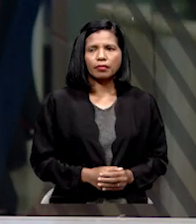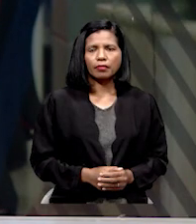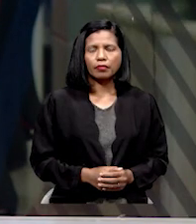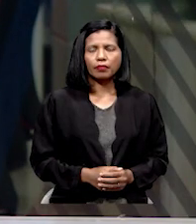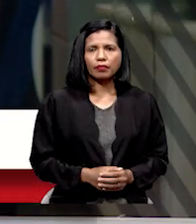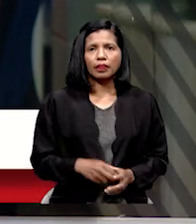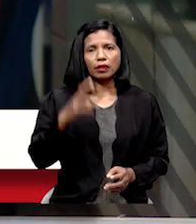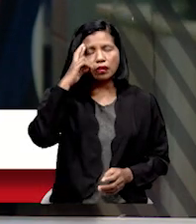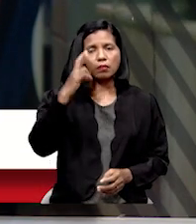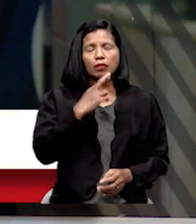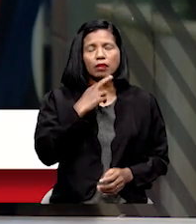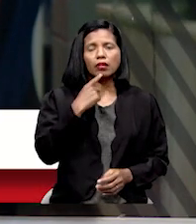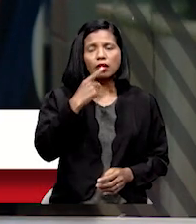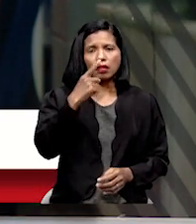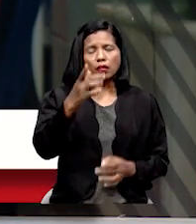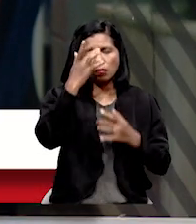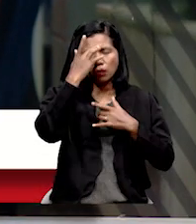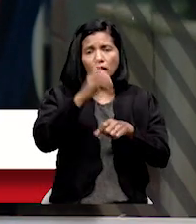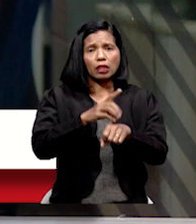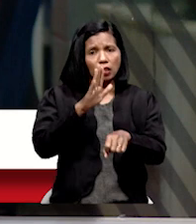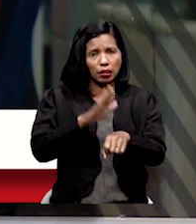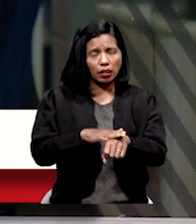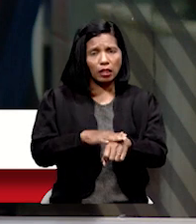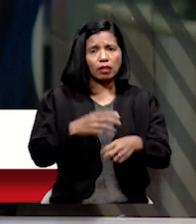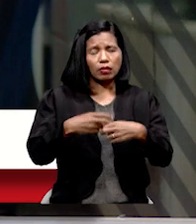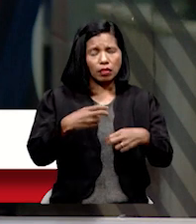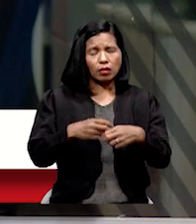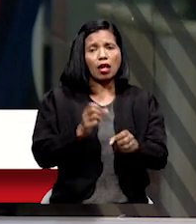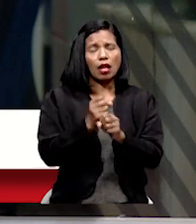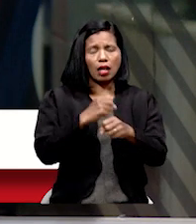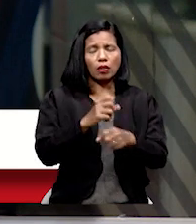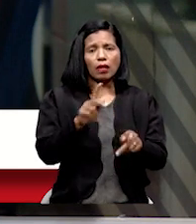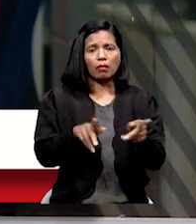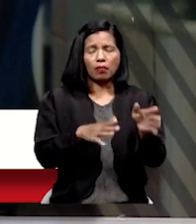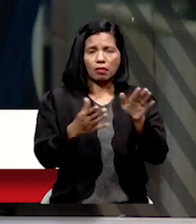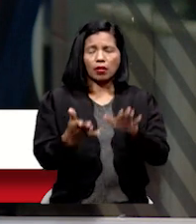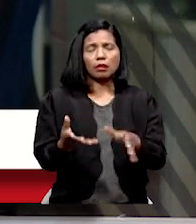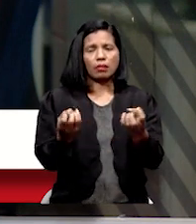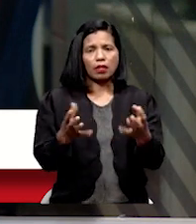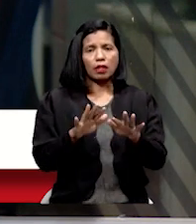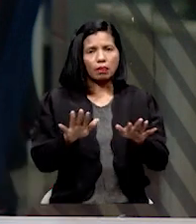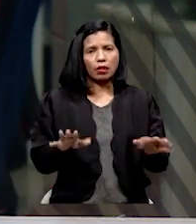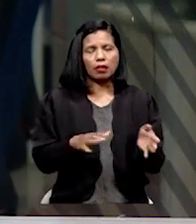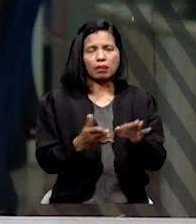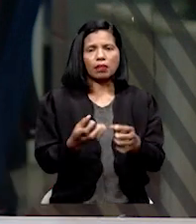Zera mzorta teten surtu dengue perigoli COVID-19 tambah mate ona labarik barak.